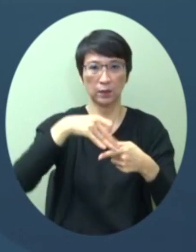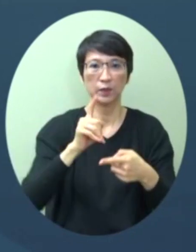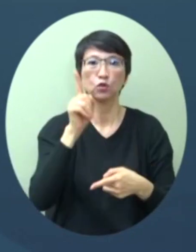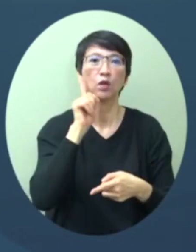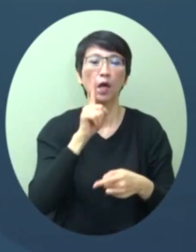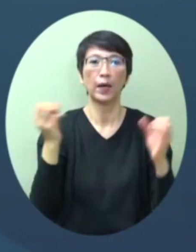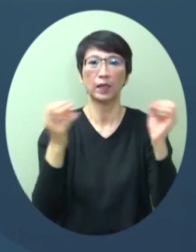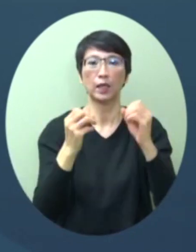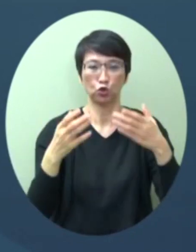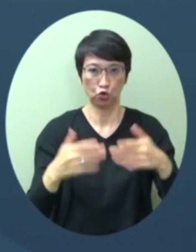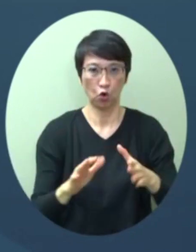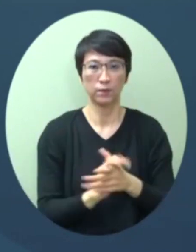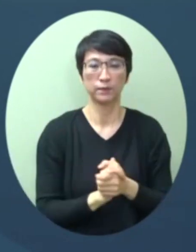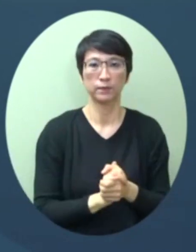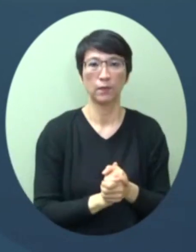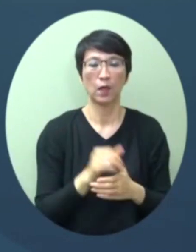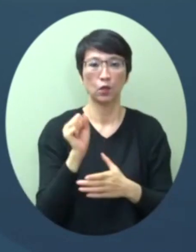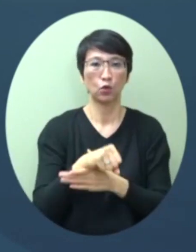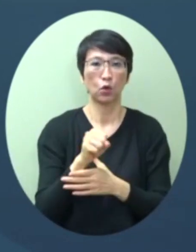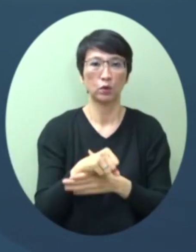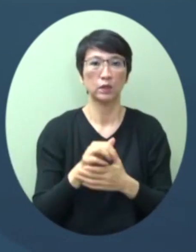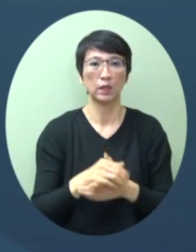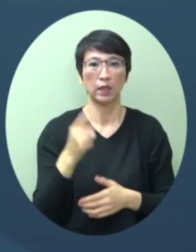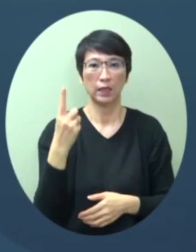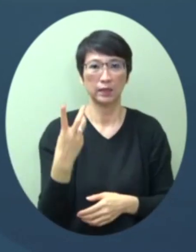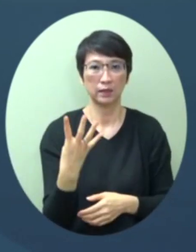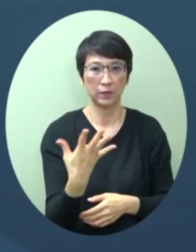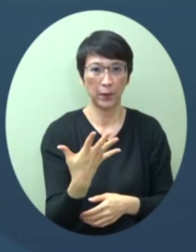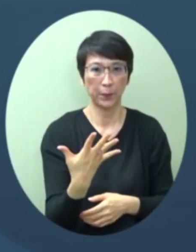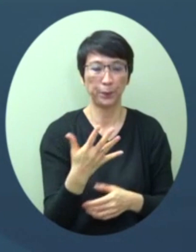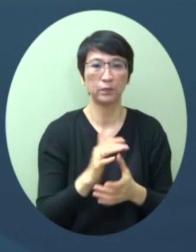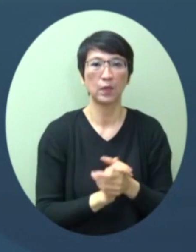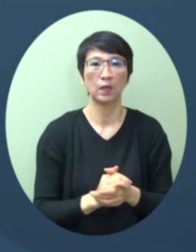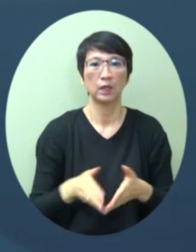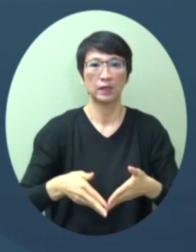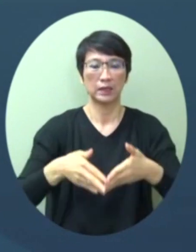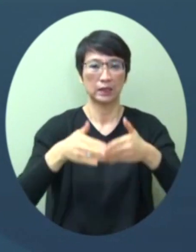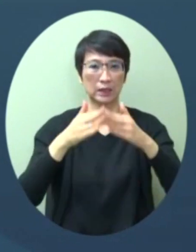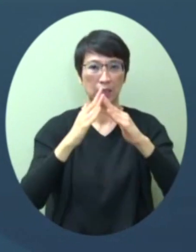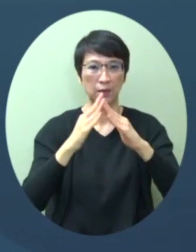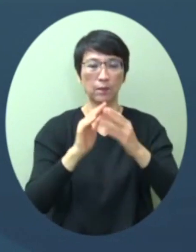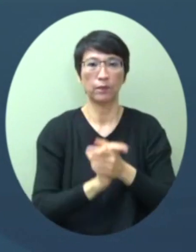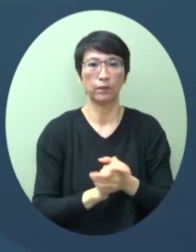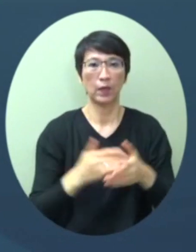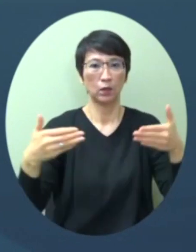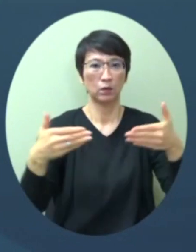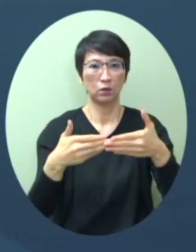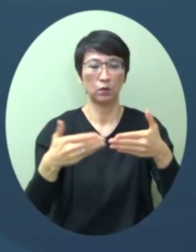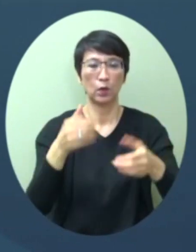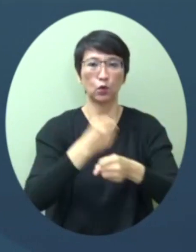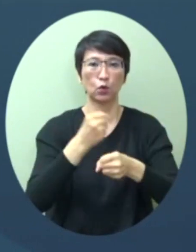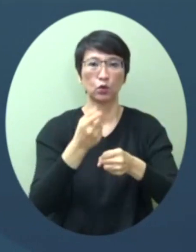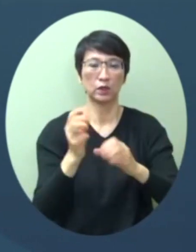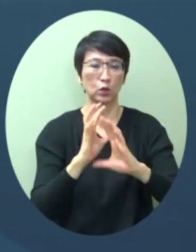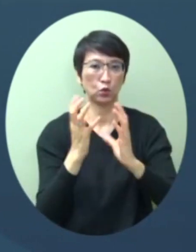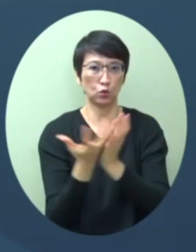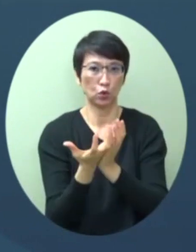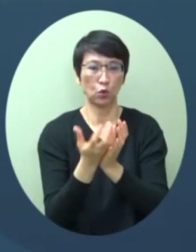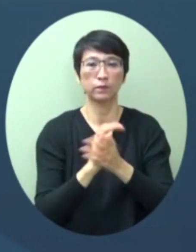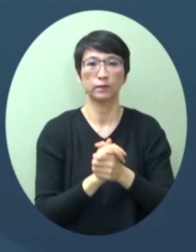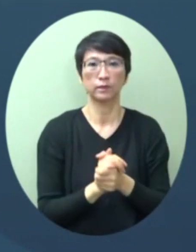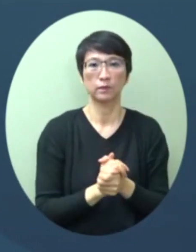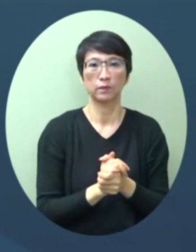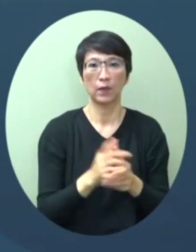了会议也同意在五个方面要成立对接的工作小组具